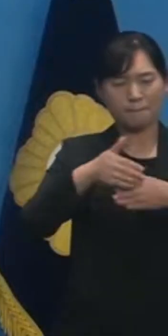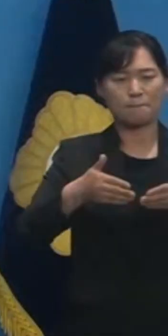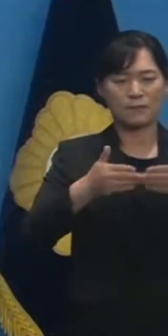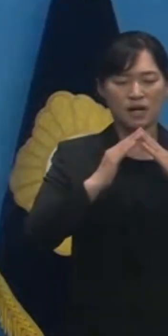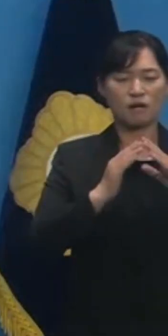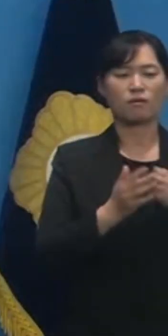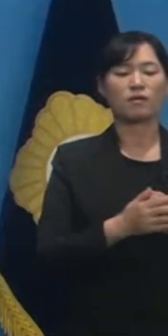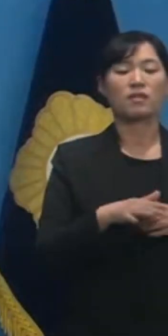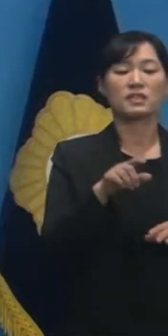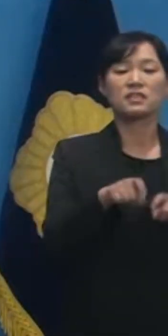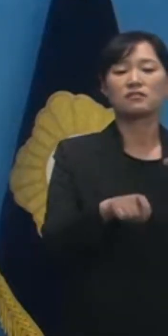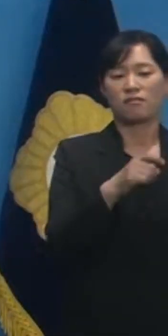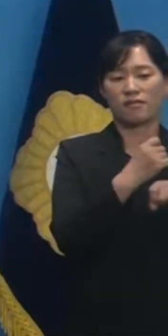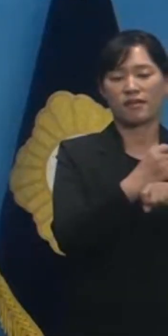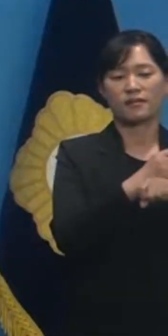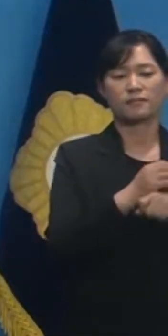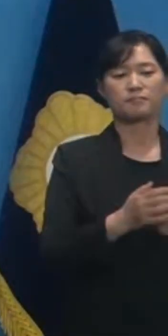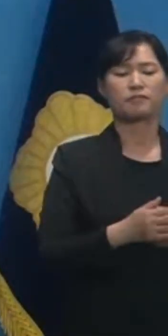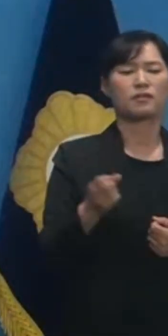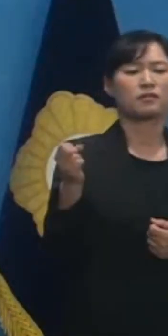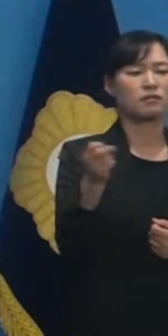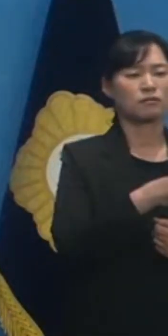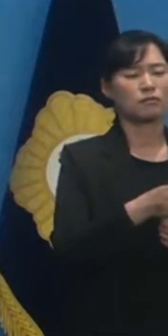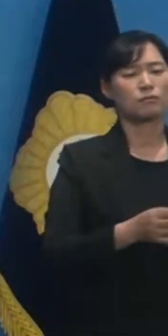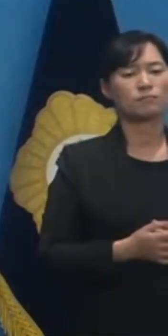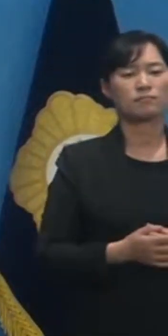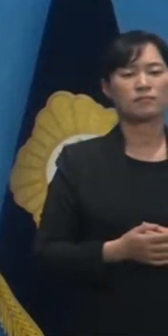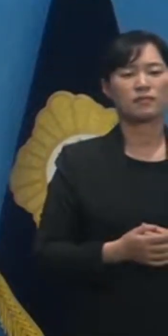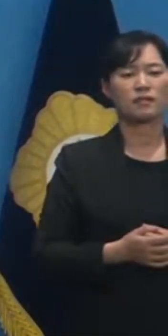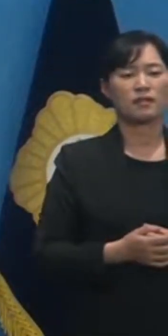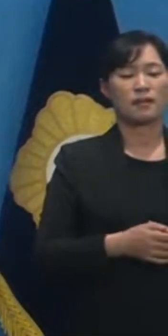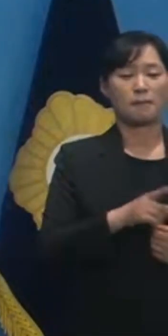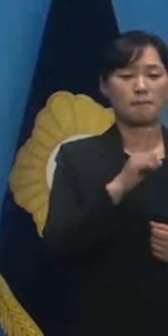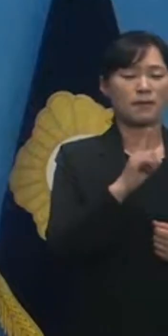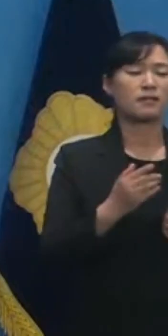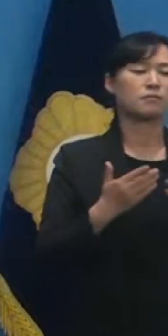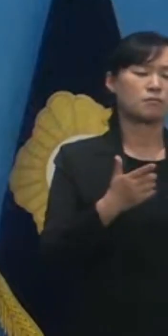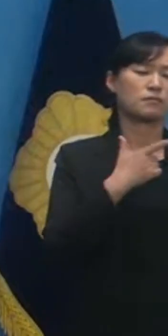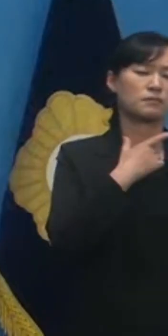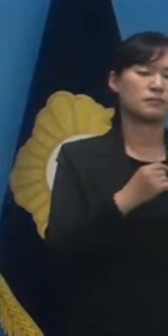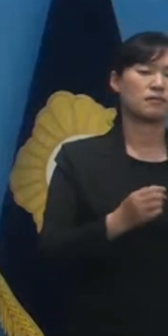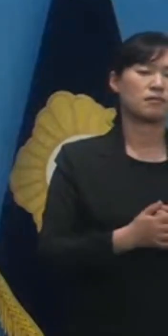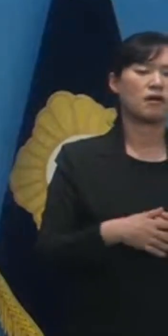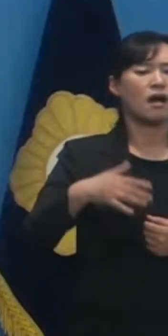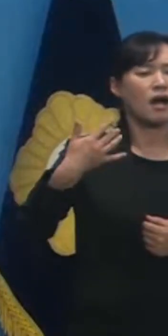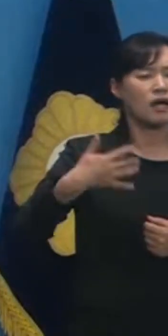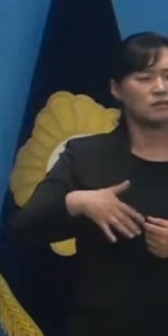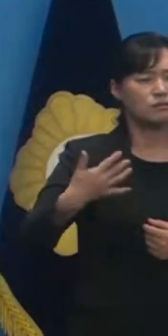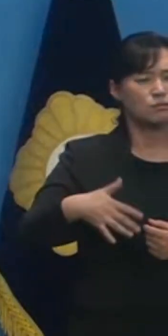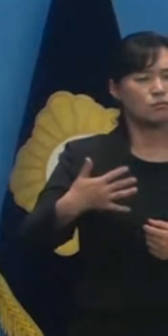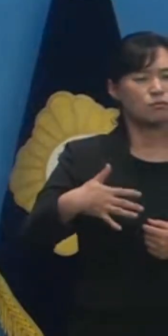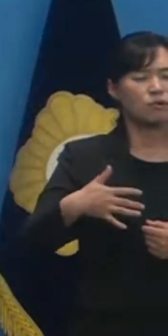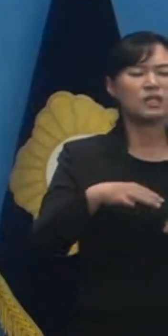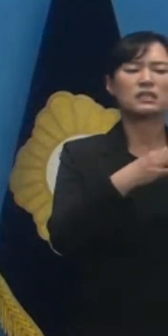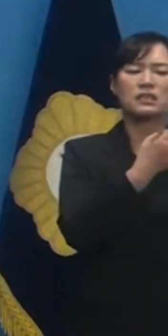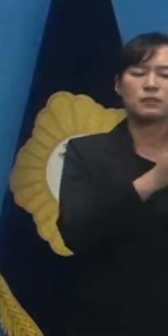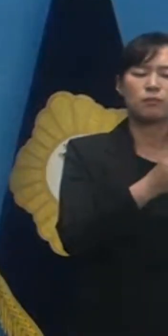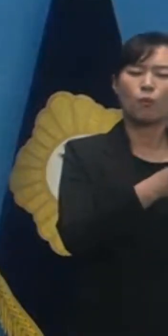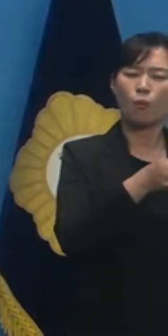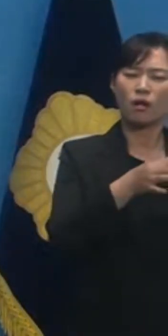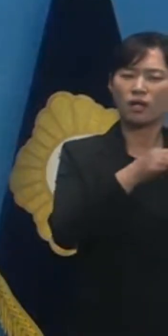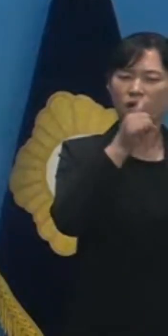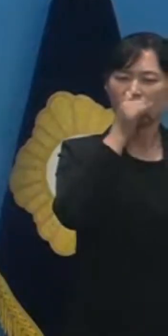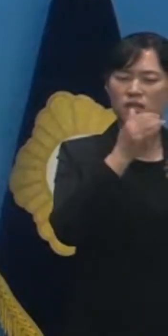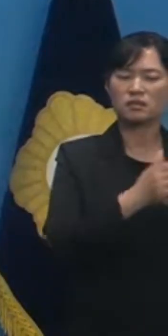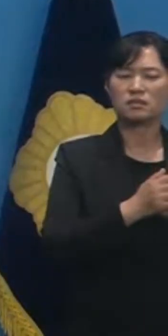그리고 실천하도록 하겠습니다. 그리고 강조드리고 싶은 것은 아직까지 금융과